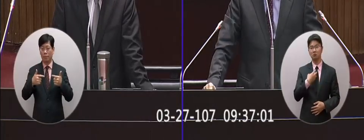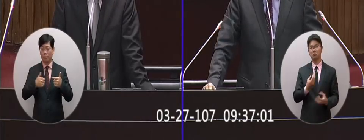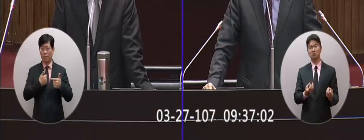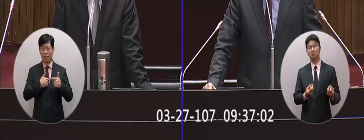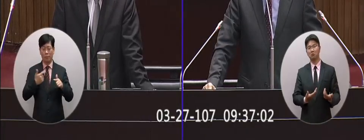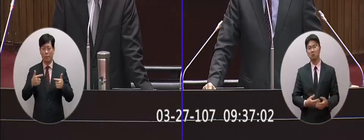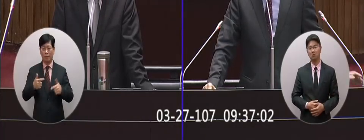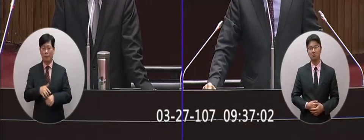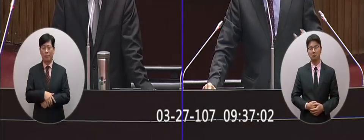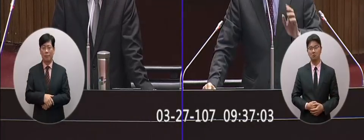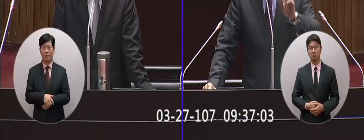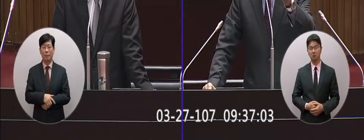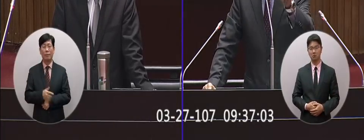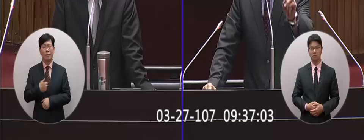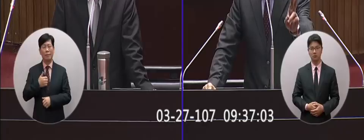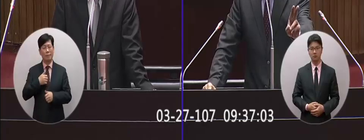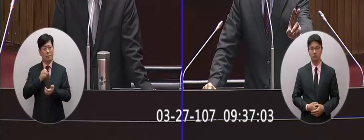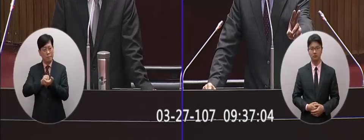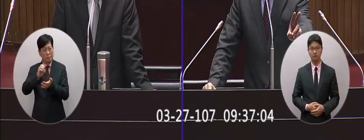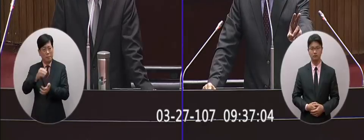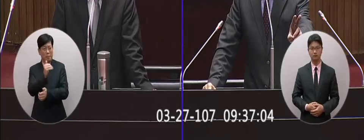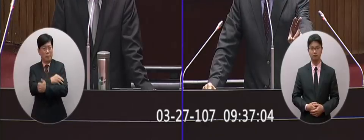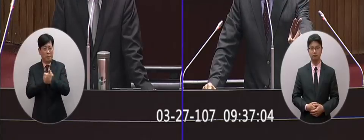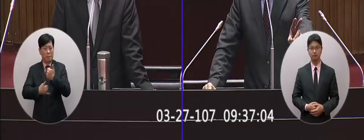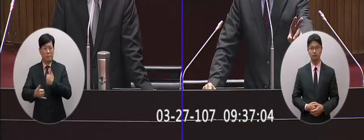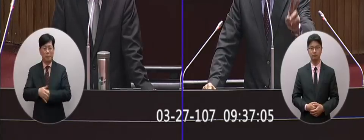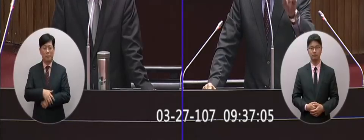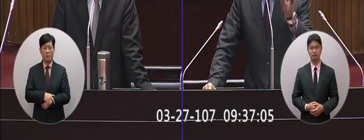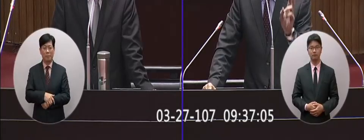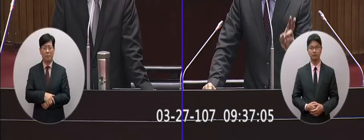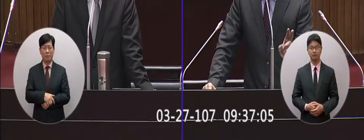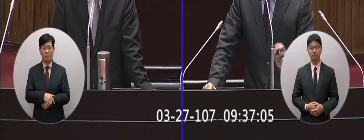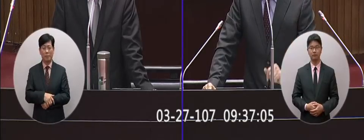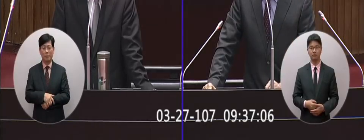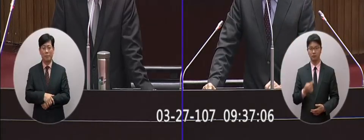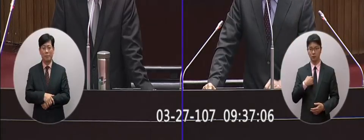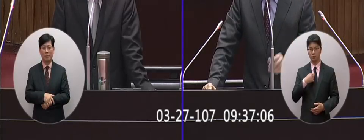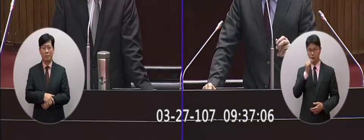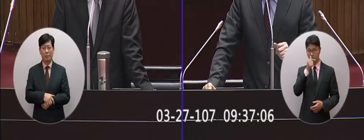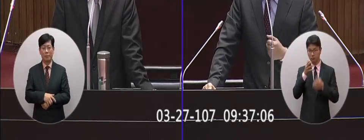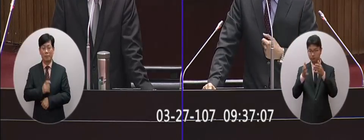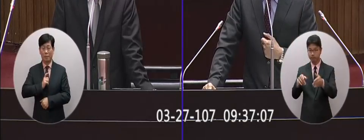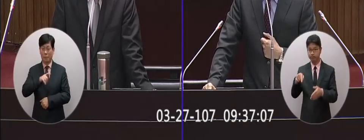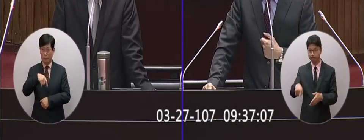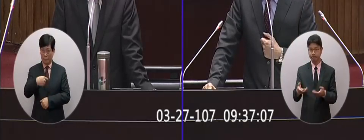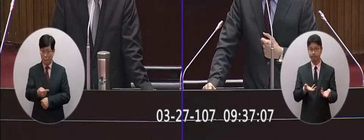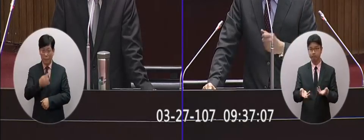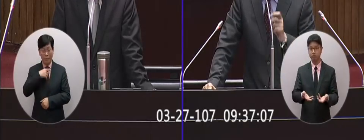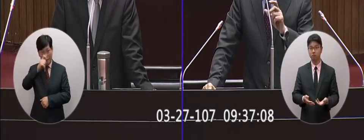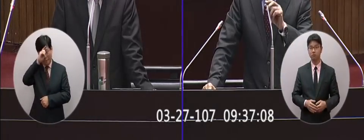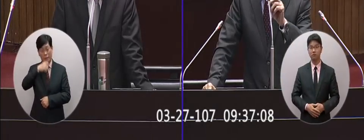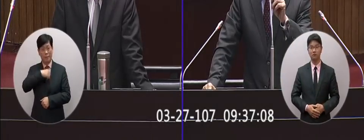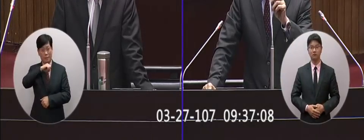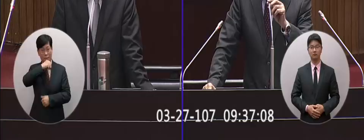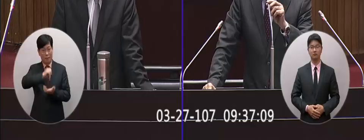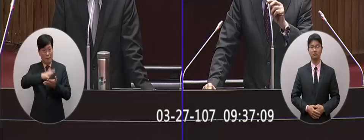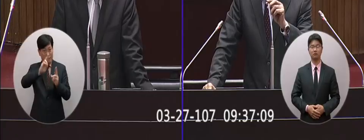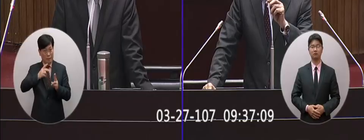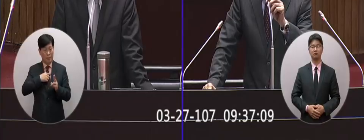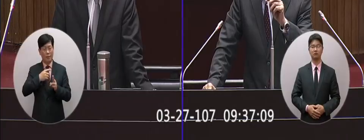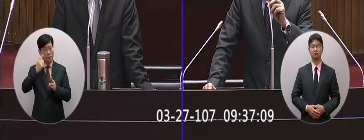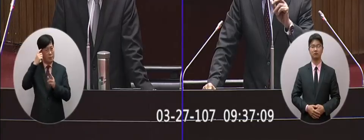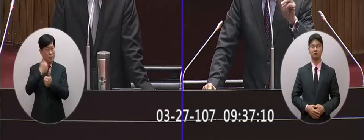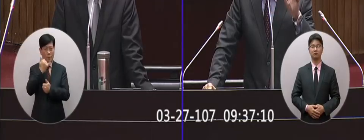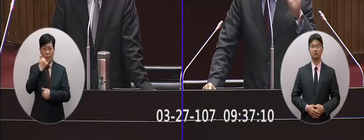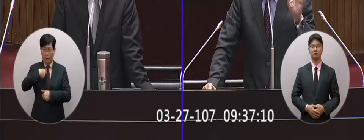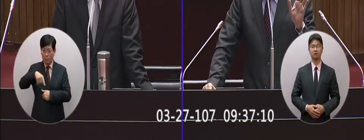相信。绝对不是，我跟台湾报告，就是你后续希望台积电到考